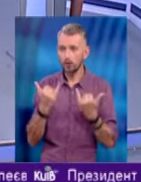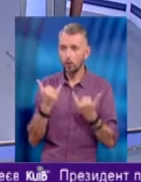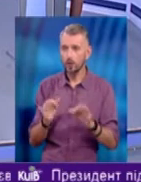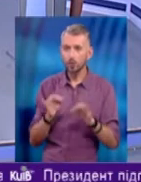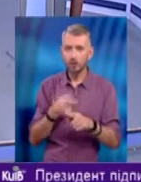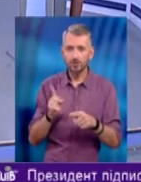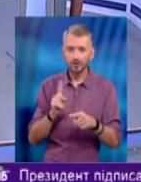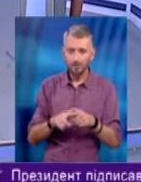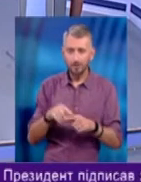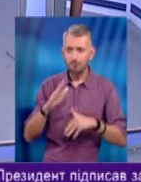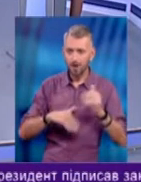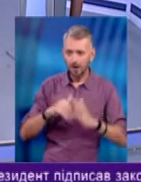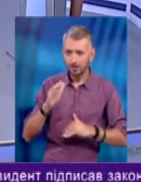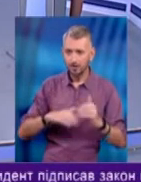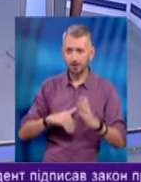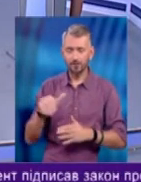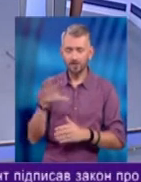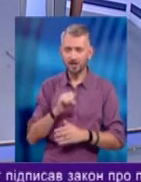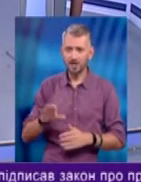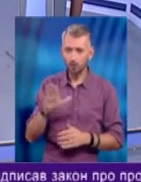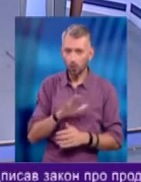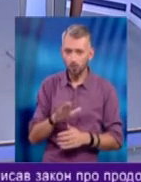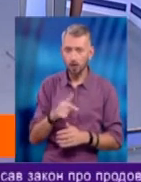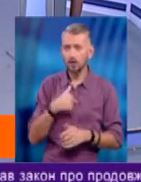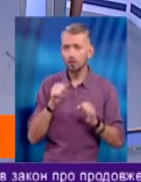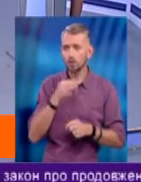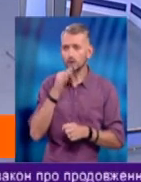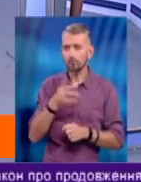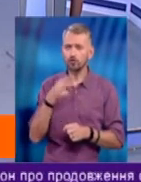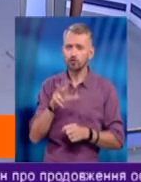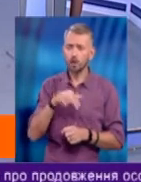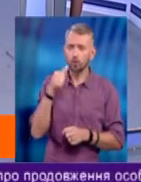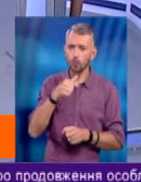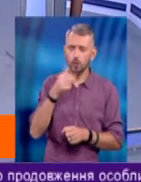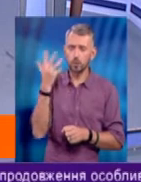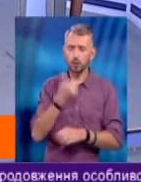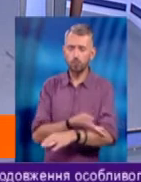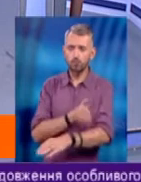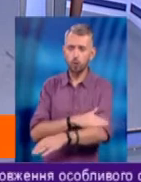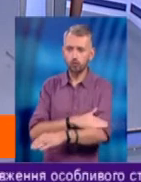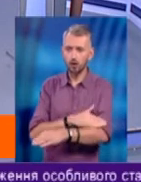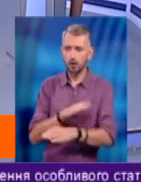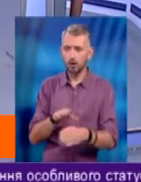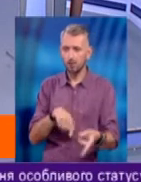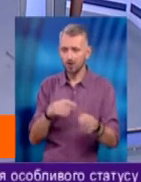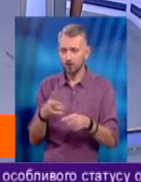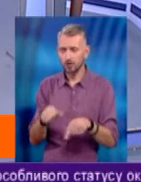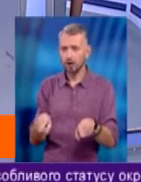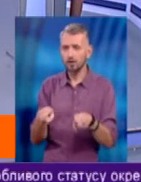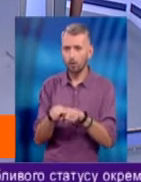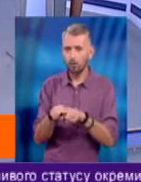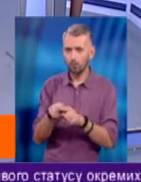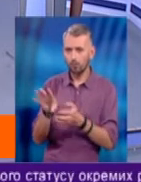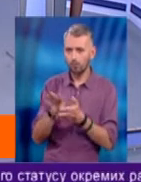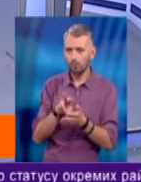речі, це знову ж практика всієї Європи. Я вам можу сказати, там, в 2003 році, коли Польща перейшла саме на таку модель,